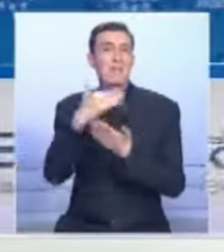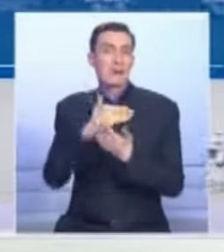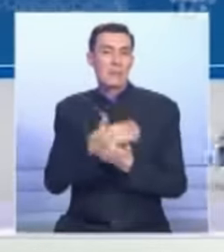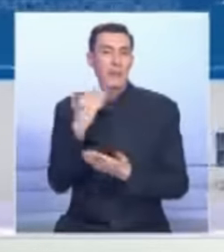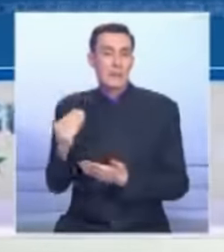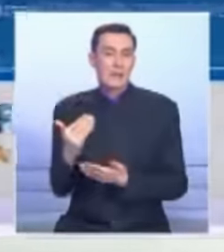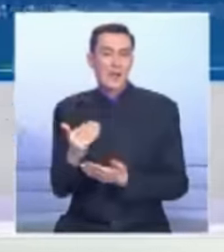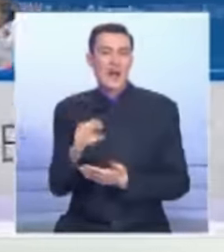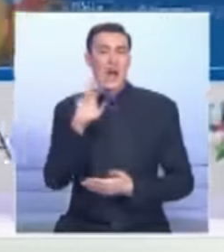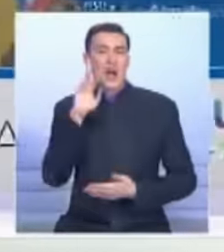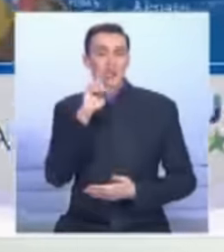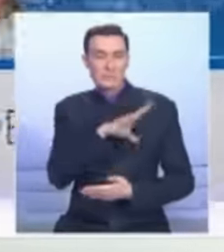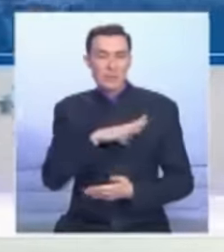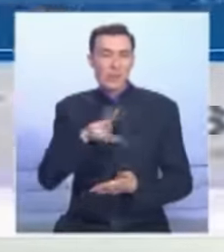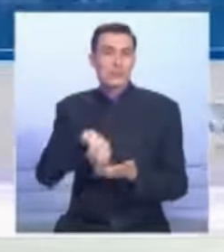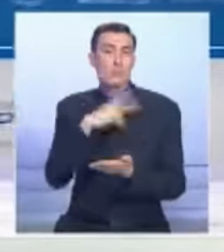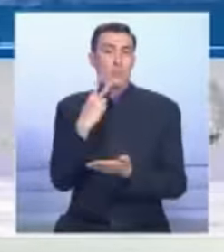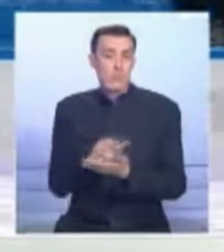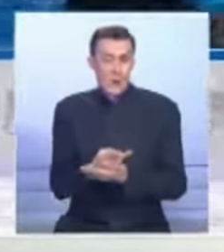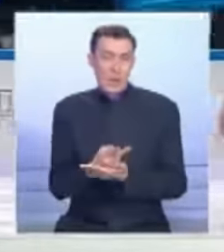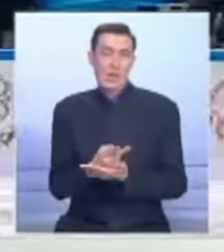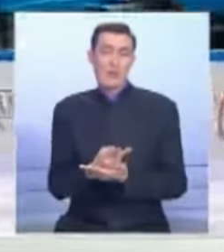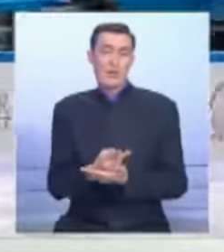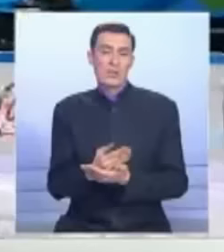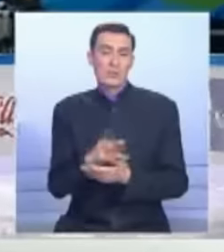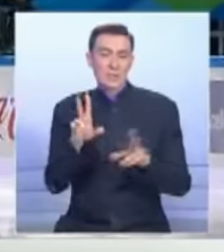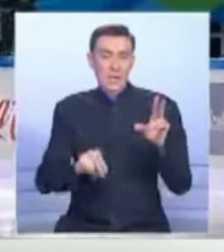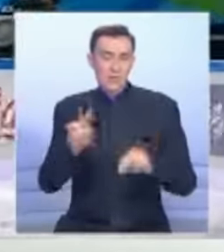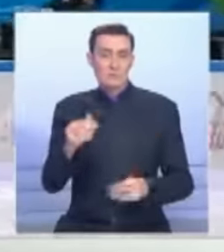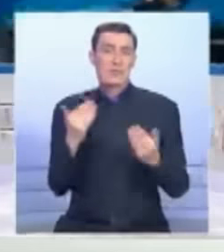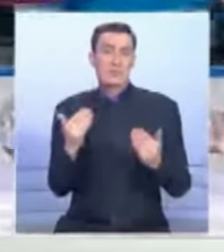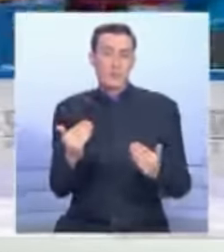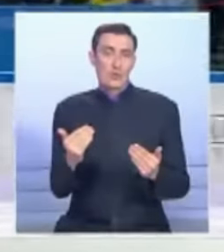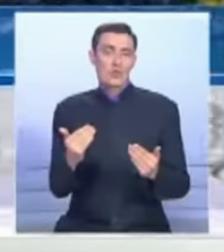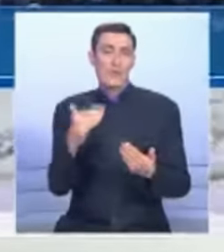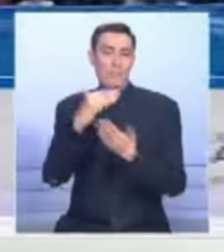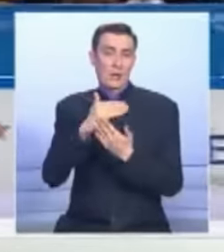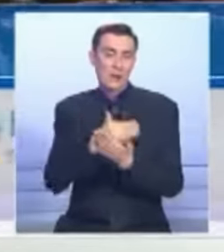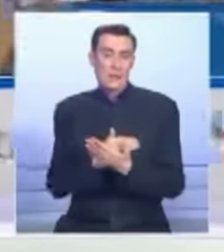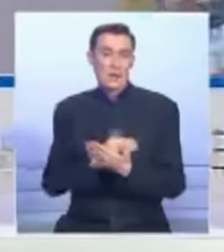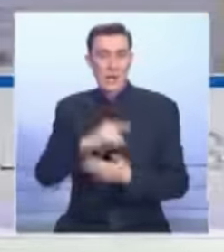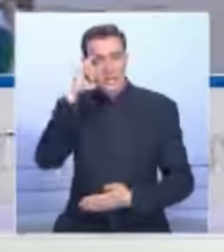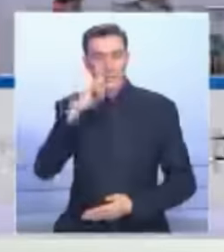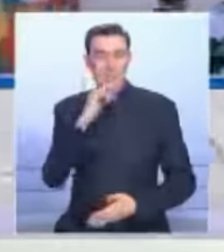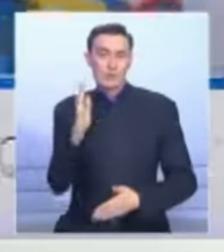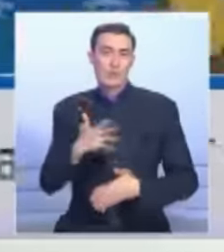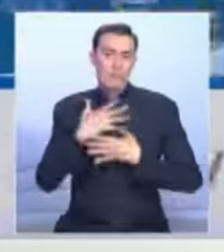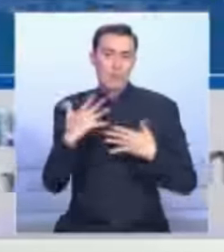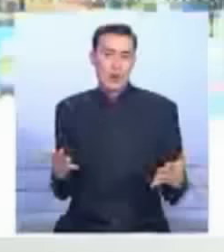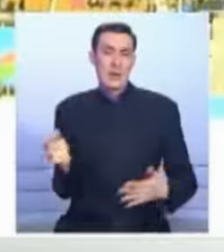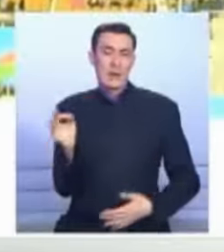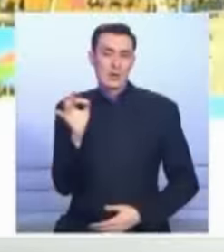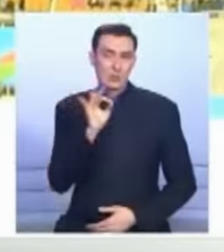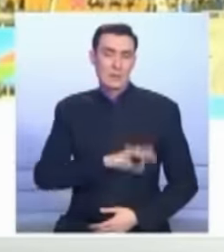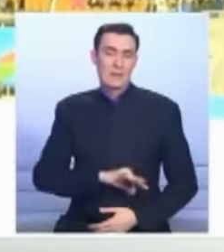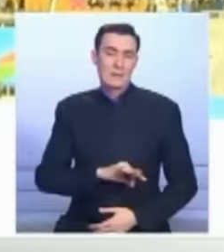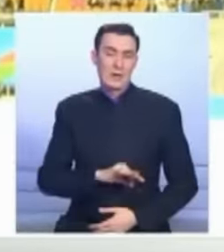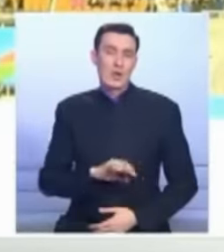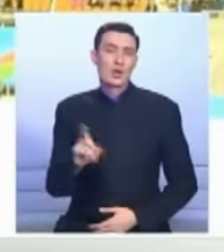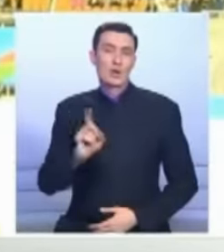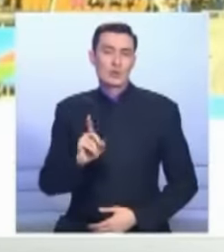она совершила ошибку и упала. Надеюсь, что сегодняшнее свободное катание будет для Казахстана более результативным. Тем более,